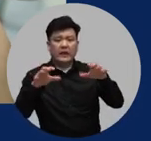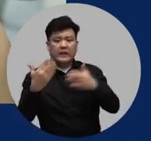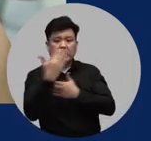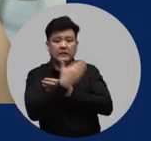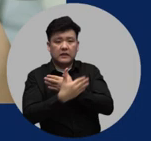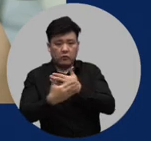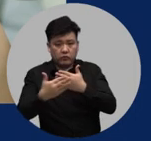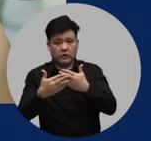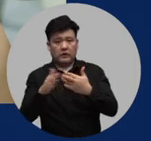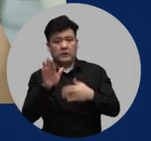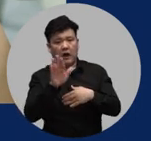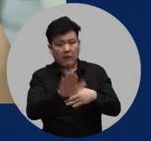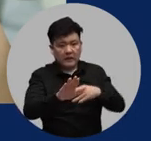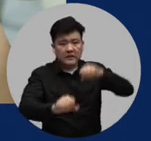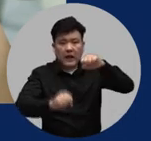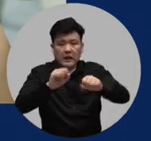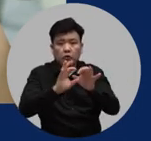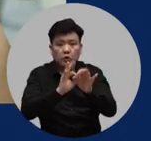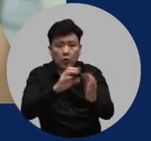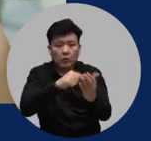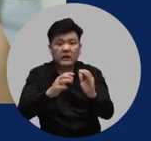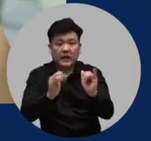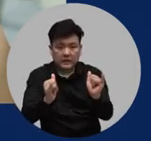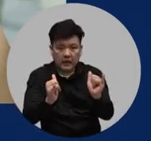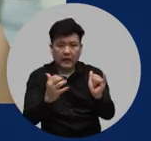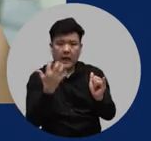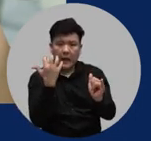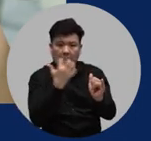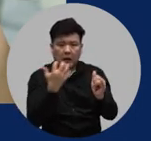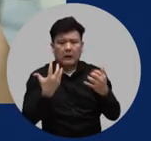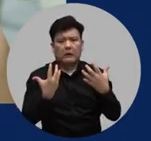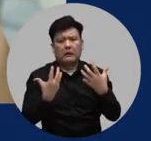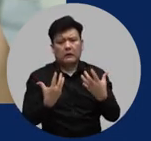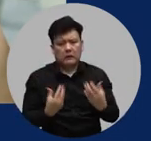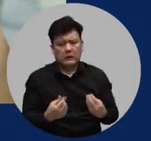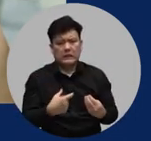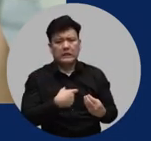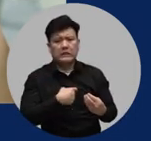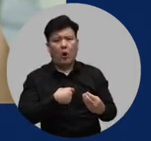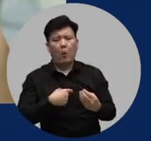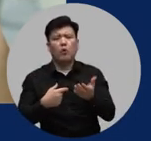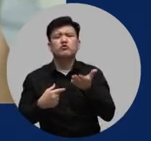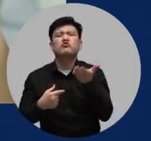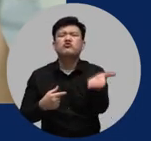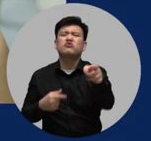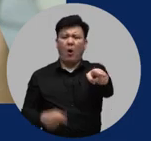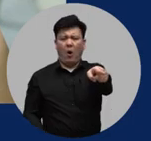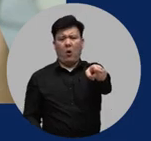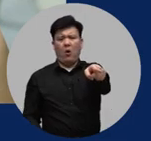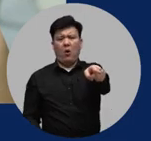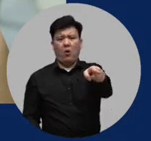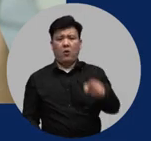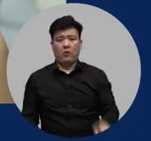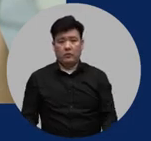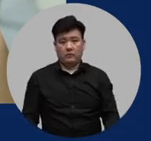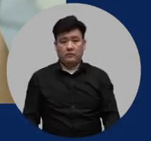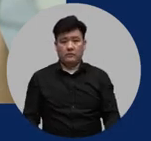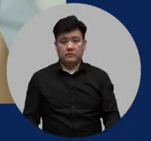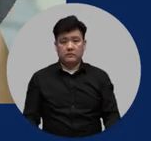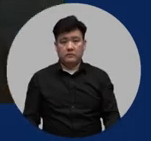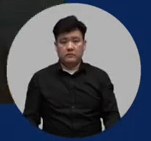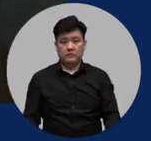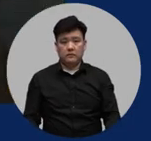신체 부위를 만지는 행위 등을 통하여 피해자에게 성적 굴욕감 또는 혐오감을 주는 것을 의미합니다.